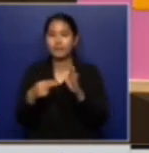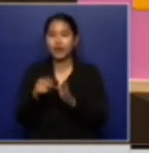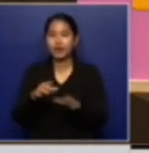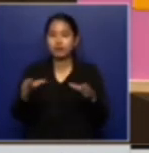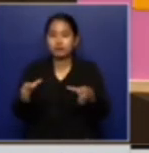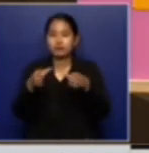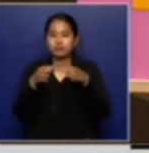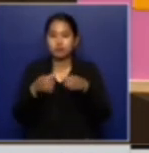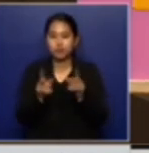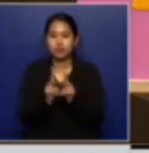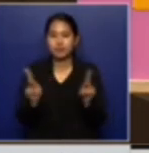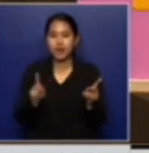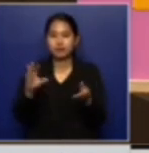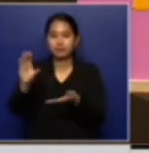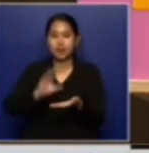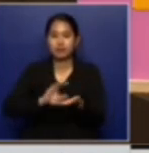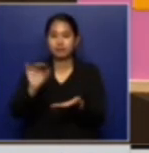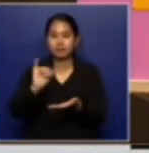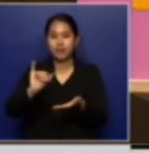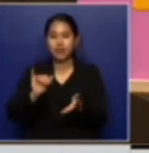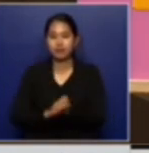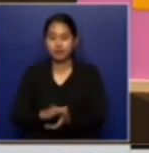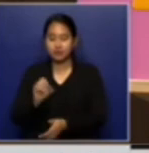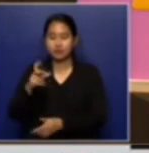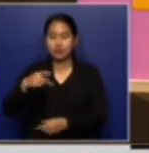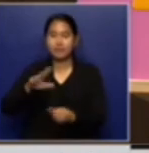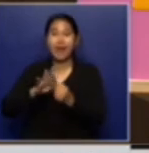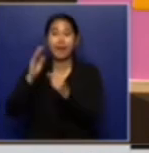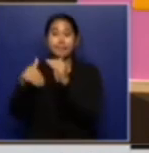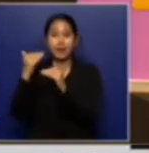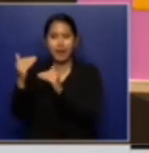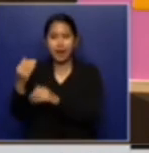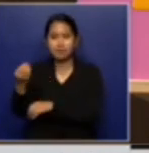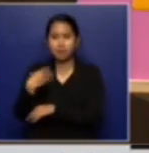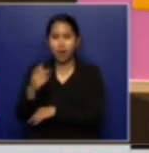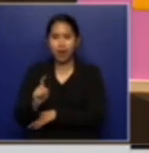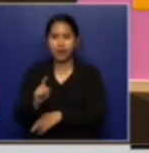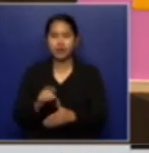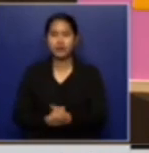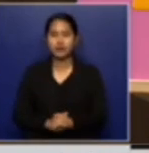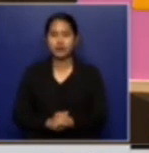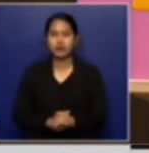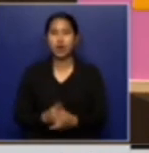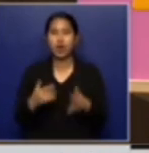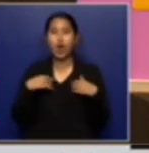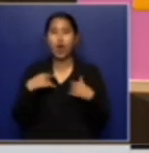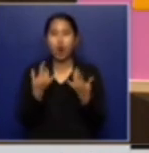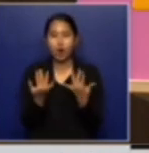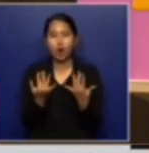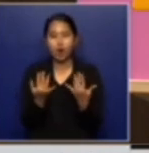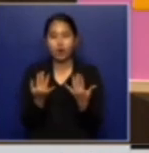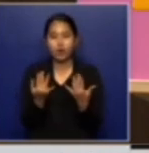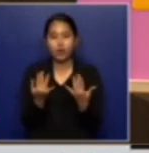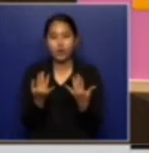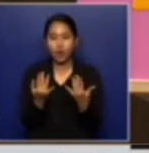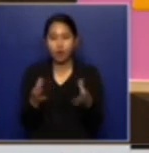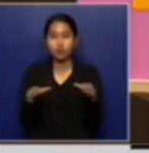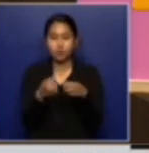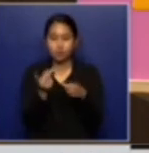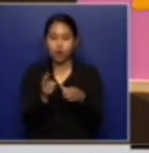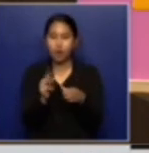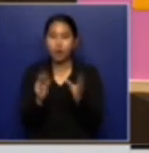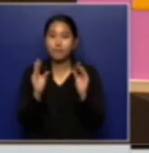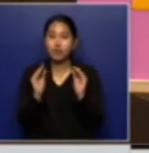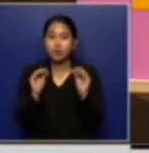กรรมการเลยสภาพัฒน์บอกว่าต้องรอให้ครม.ผ่าน